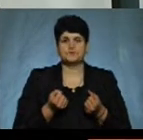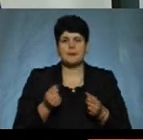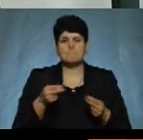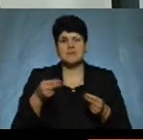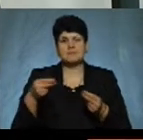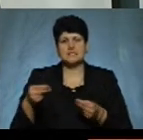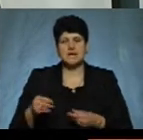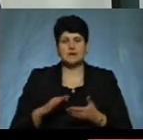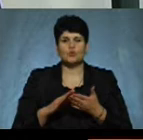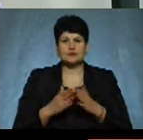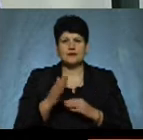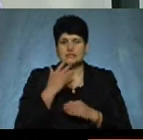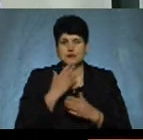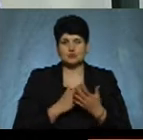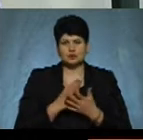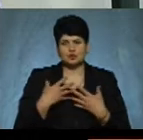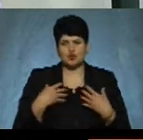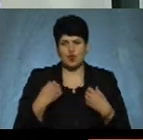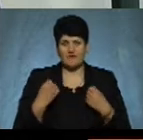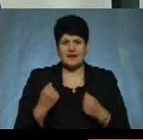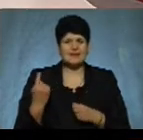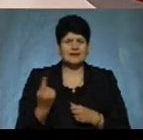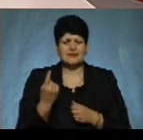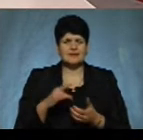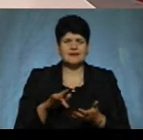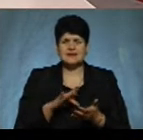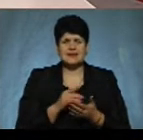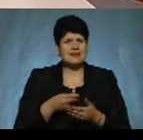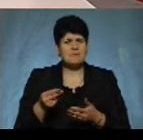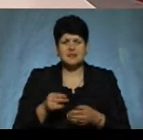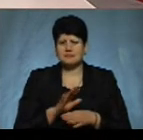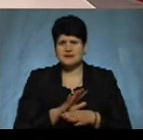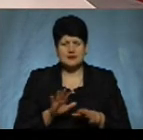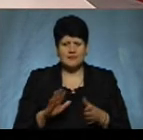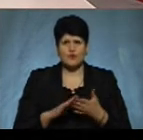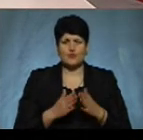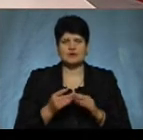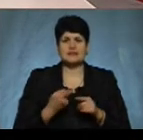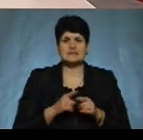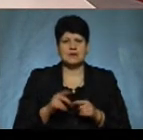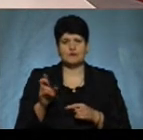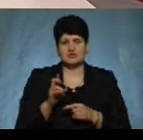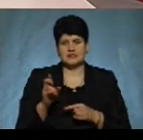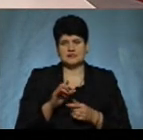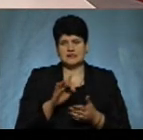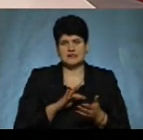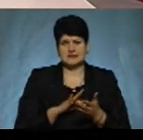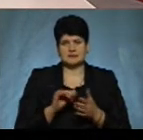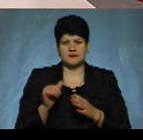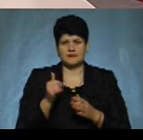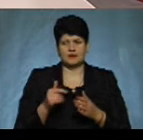підписати угоду з Національною службою здоров'я. Єдиний центр, який не підписав сьогодні угоди, у нас це Борщівський центр первинної медико-санітарної